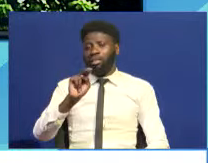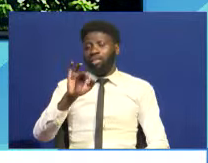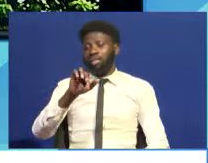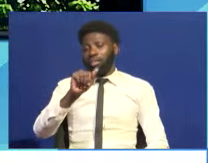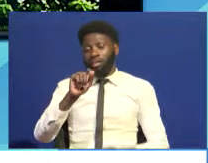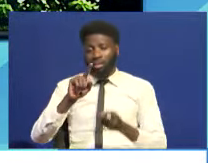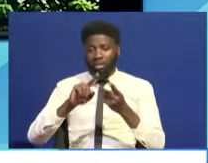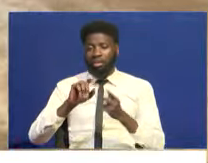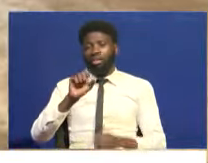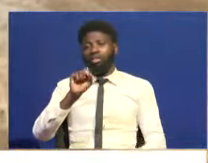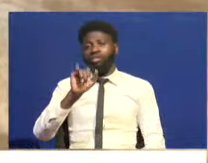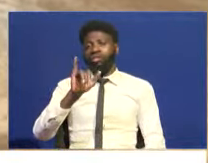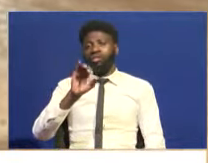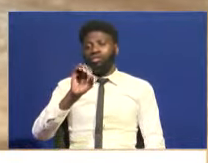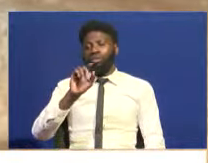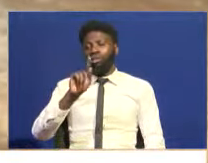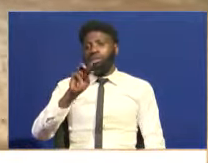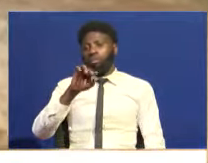ya Mavuko.